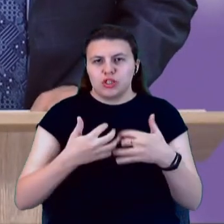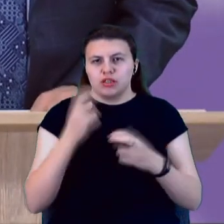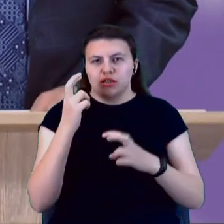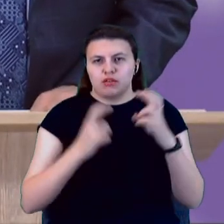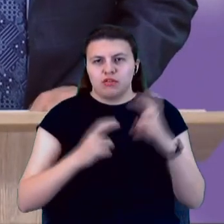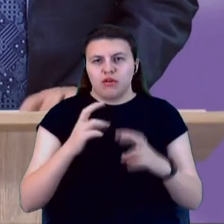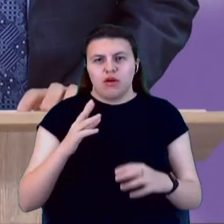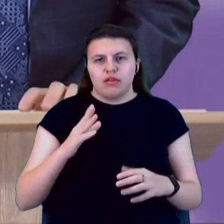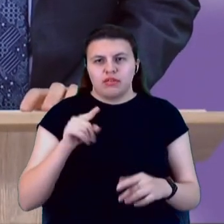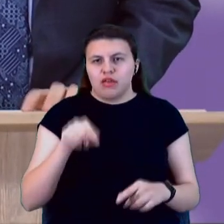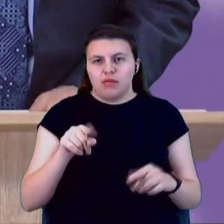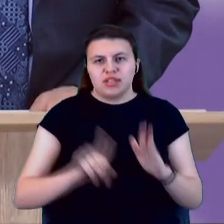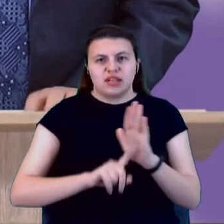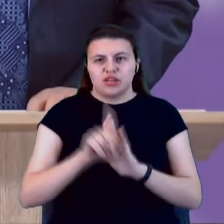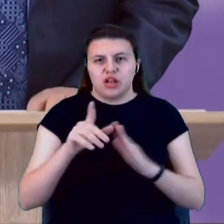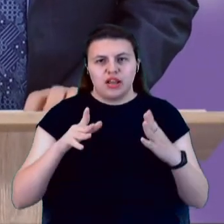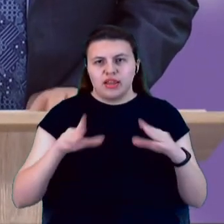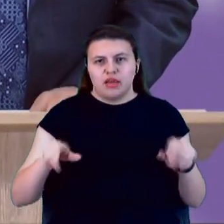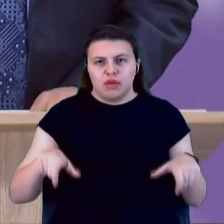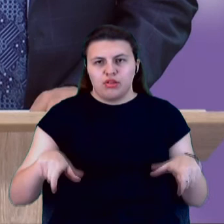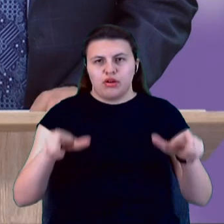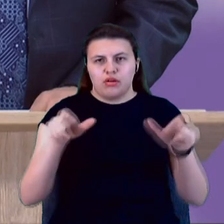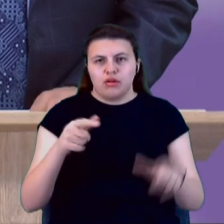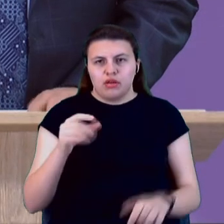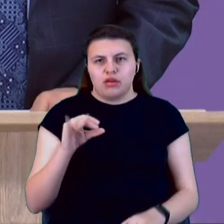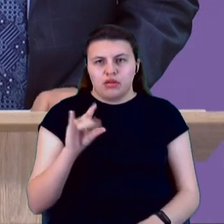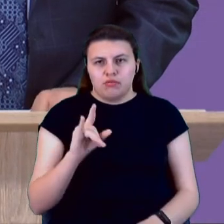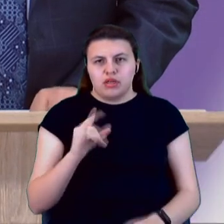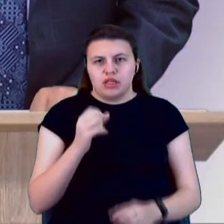тротуаров изначально. И мы их делаем, мы их сделали.